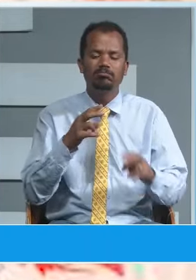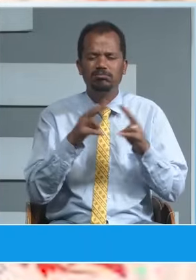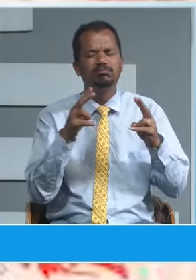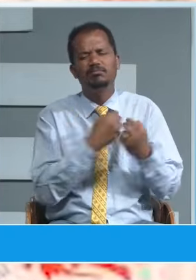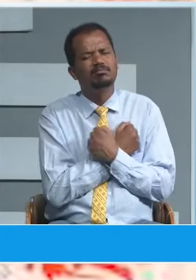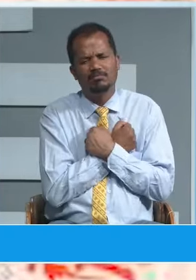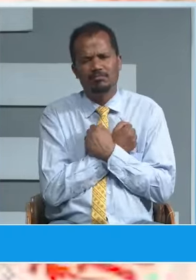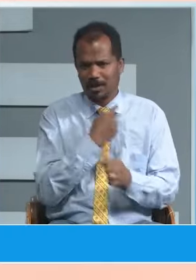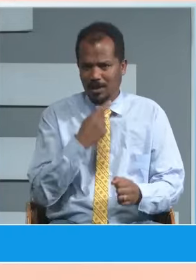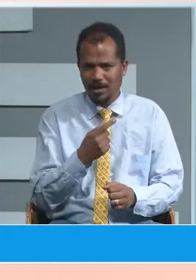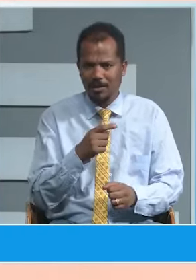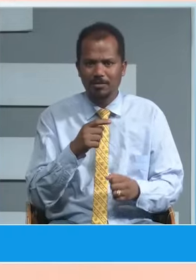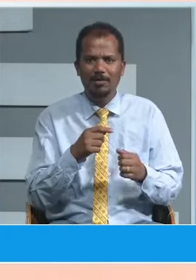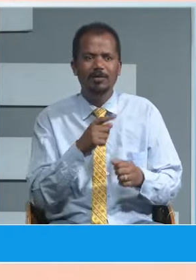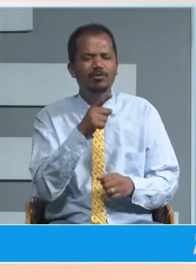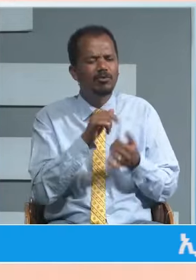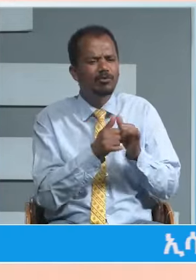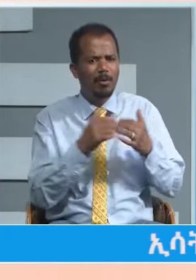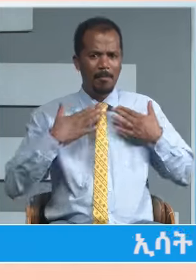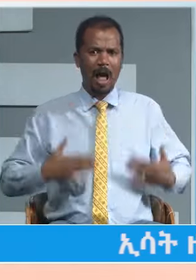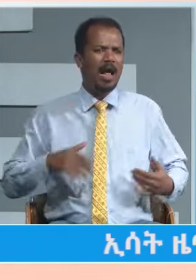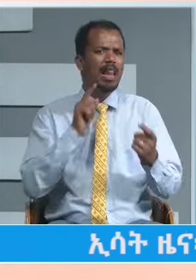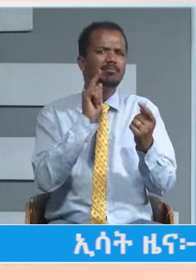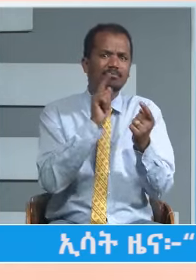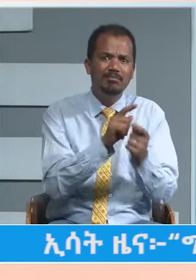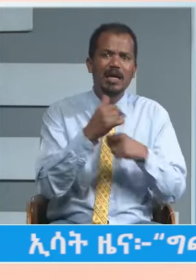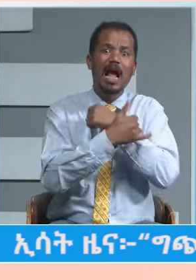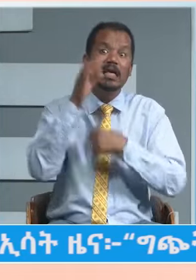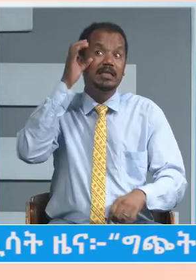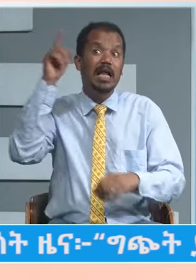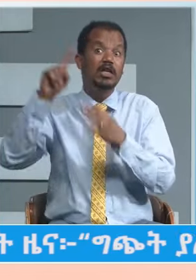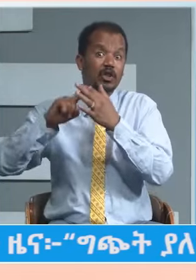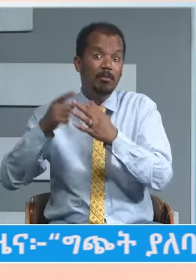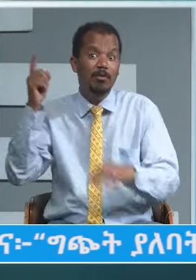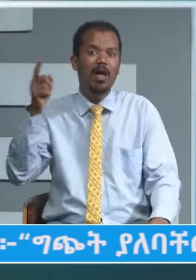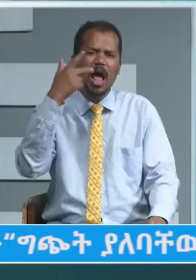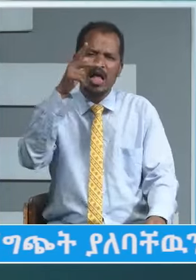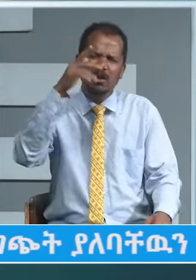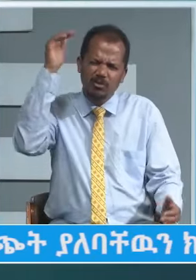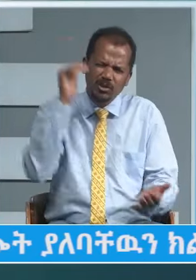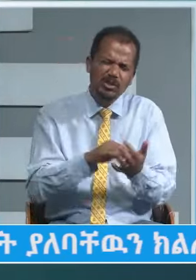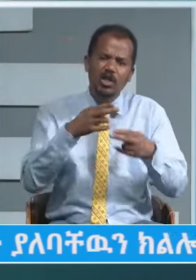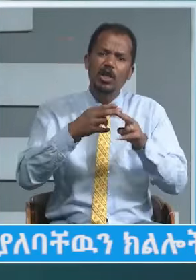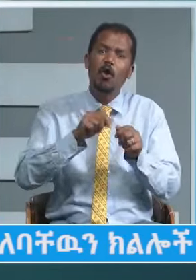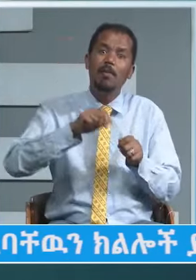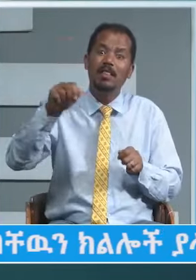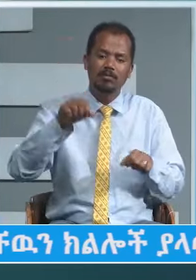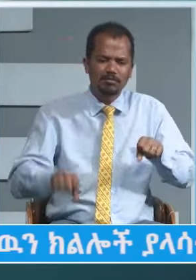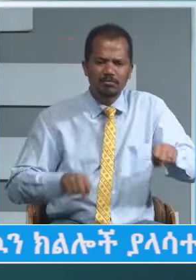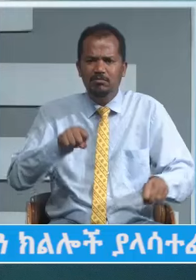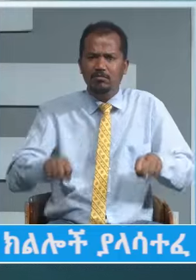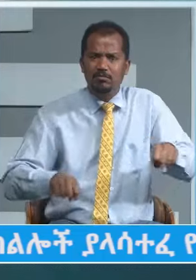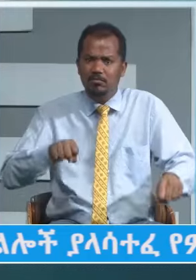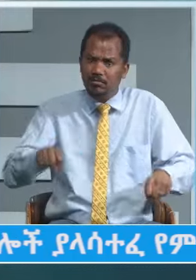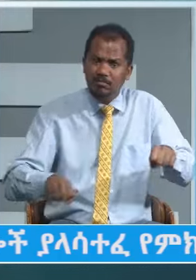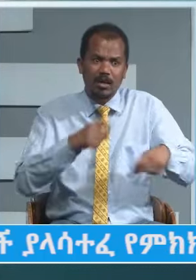የክርስቲያኖ ሮናልዶ አድናቂ ነኝ ይላል እና የሚያደንቀውን ስፖርተኛ በአካል ለማግኘት ከሀገሩ ከቻይና ተነስቶ 13,000 ኪሎ